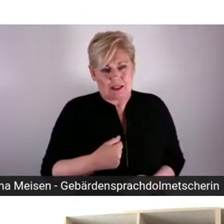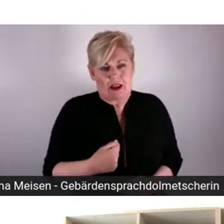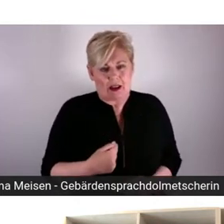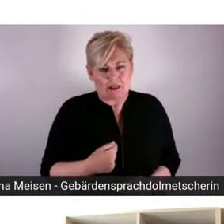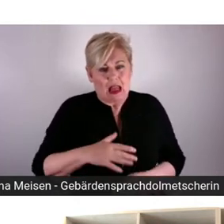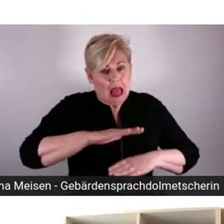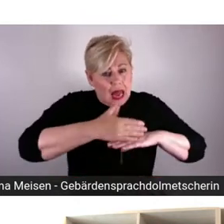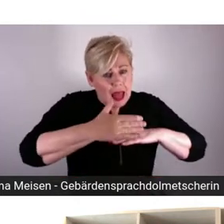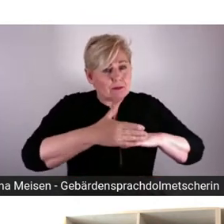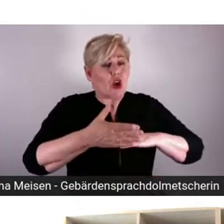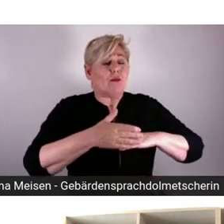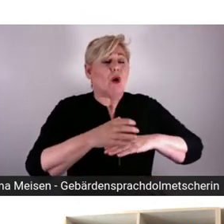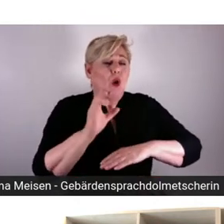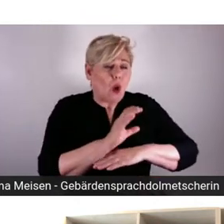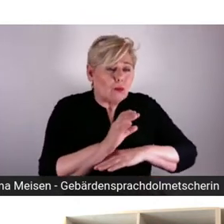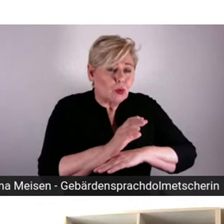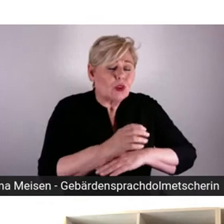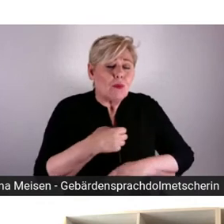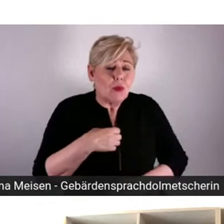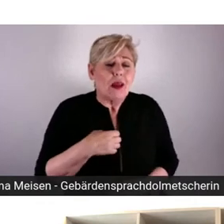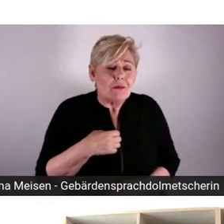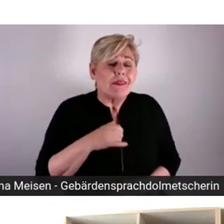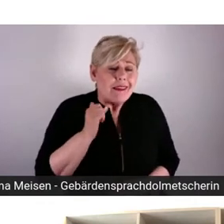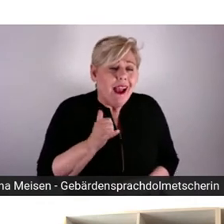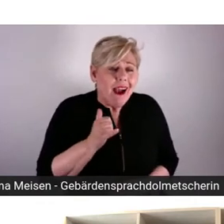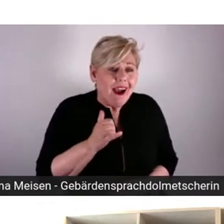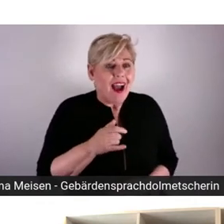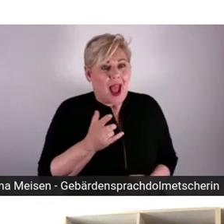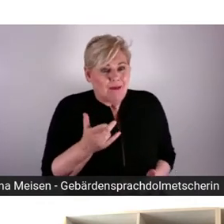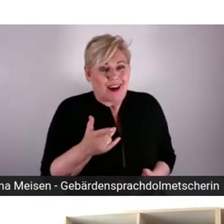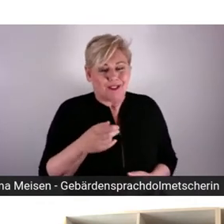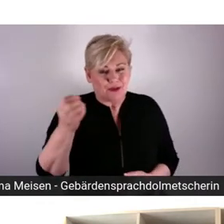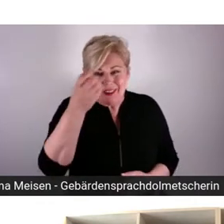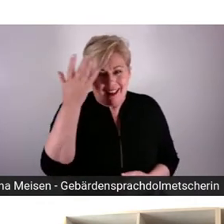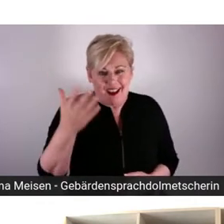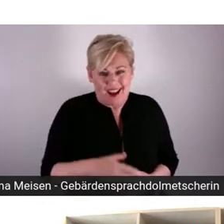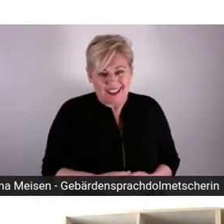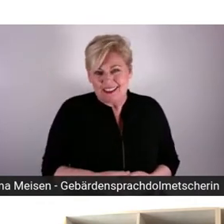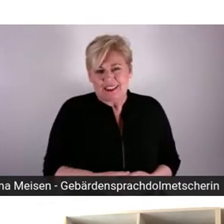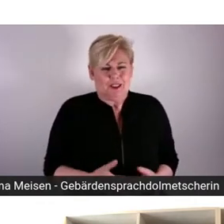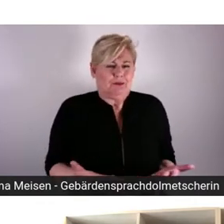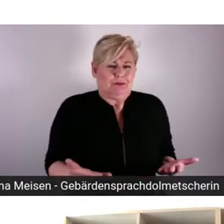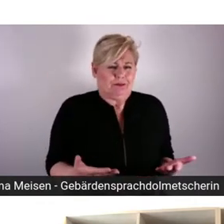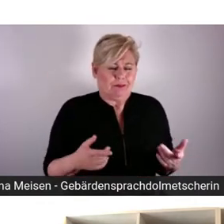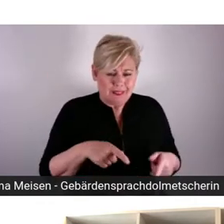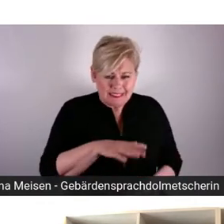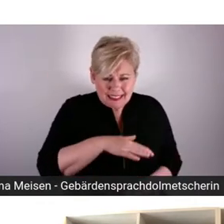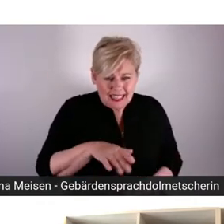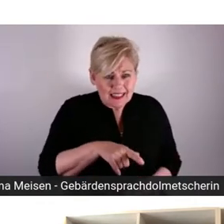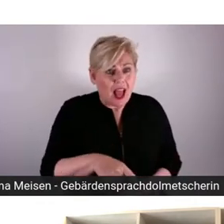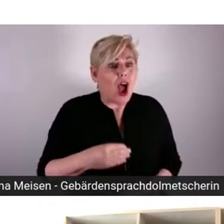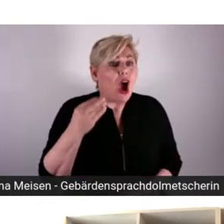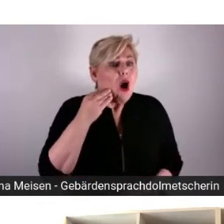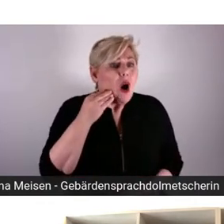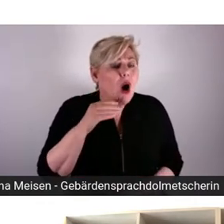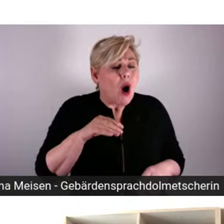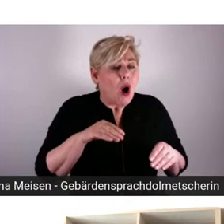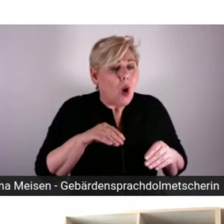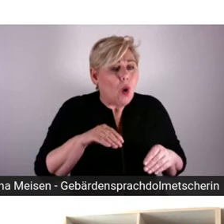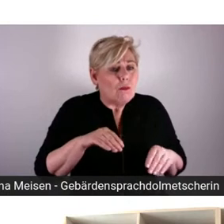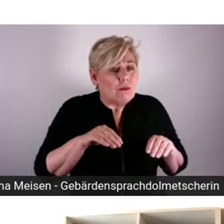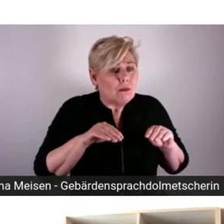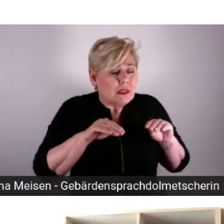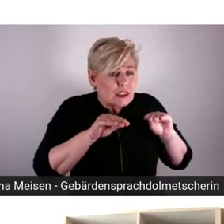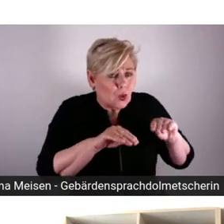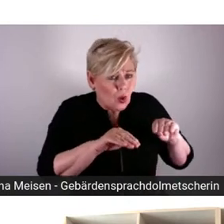Laptops und Computer, da gehe ich gerne drauf ein, aber das ist ja offensichtlich, dass das nicht sein kann, dass die Kinder vom Homeschooling ausgeschlossen werden, weil sie